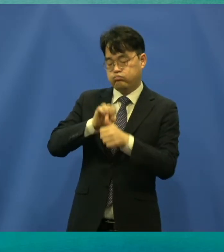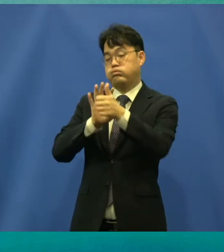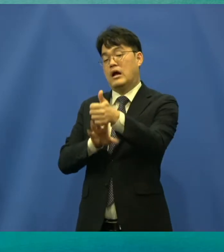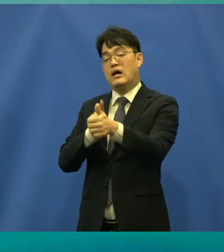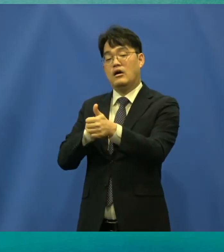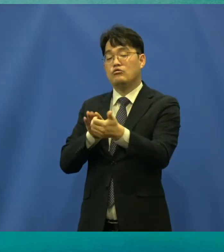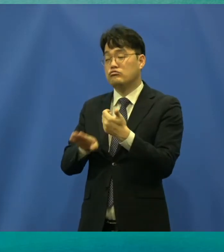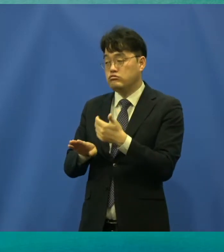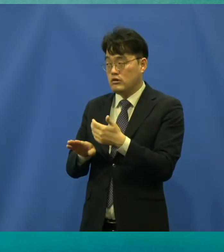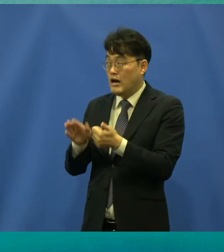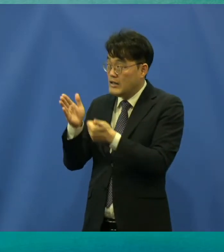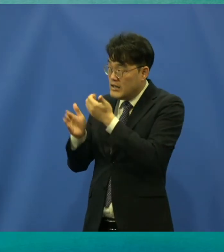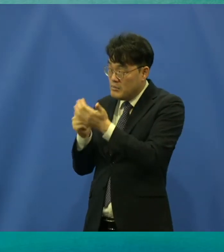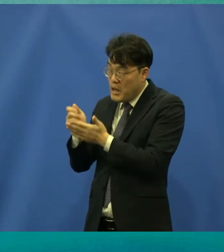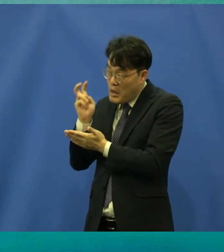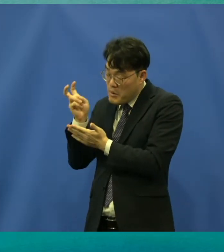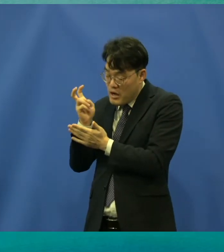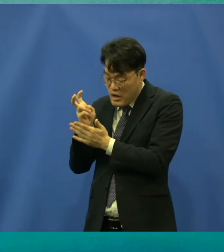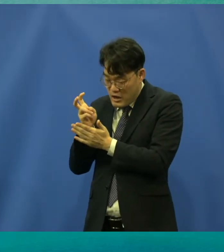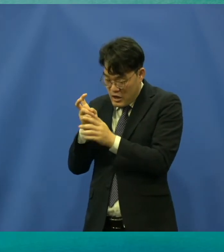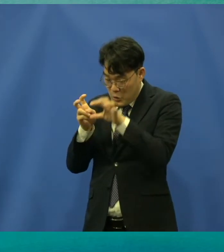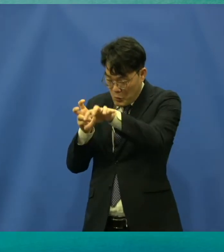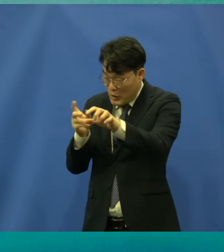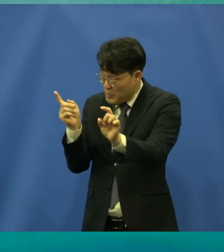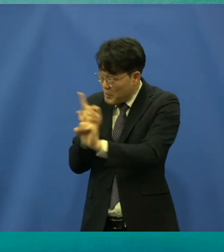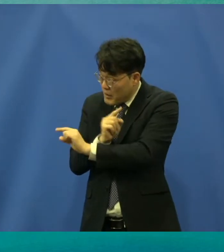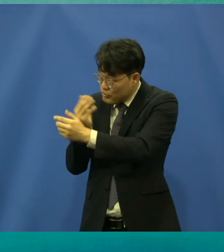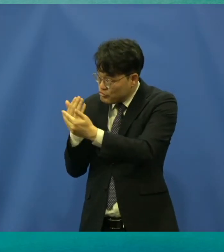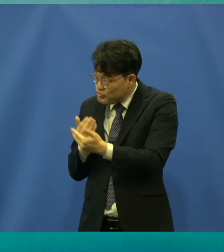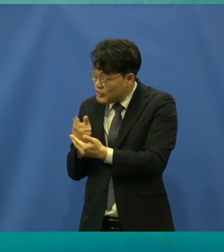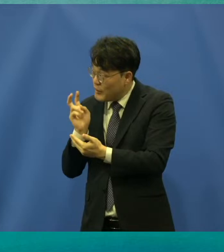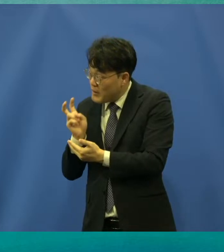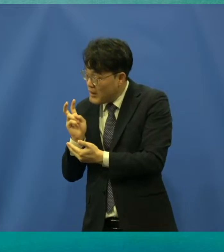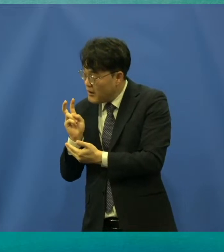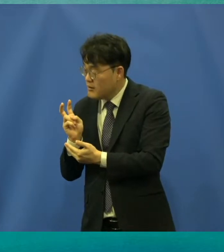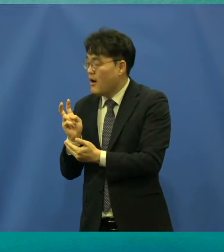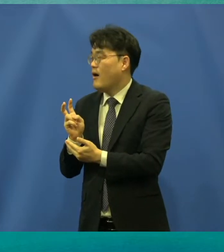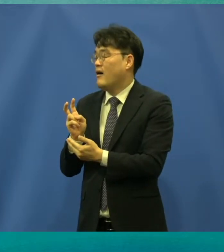그러나 하나님은 요나가 가야 할 곳을 바꾸지 않습니다.